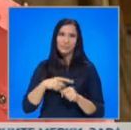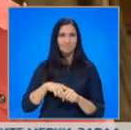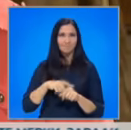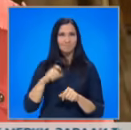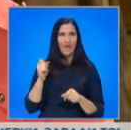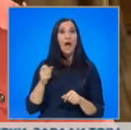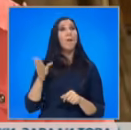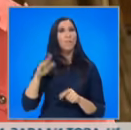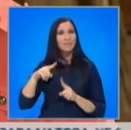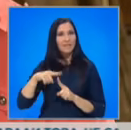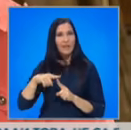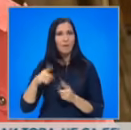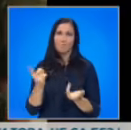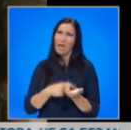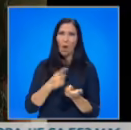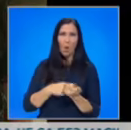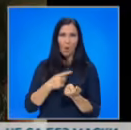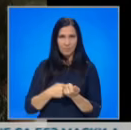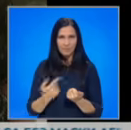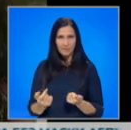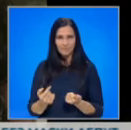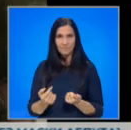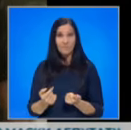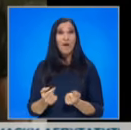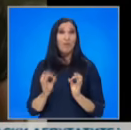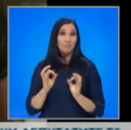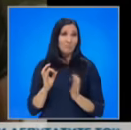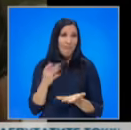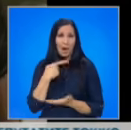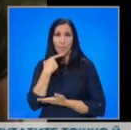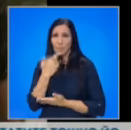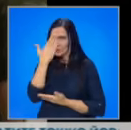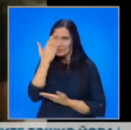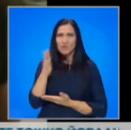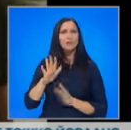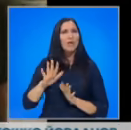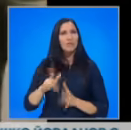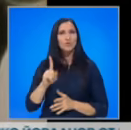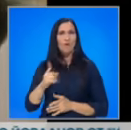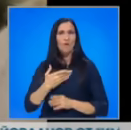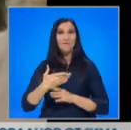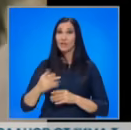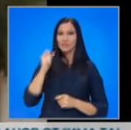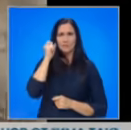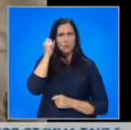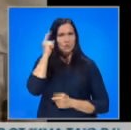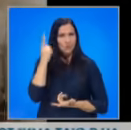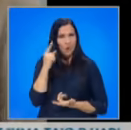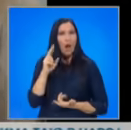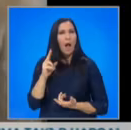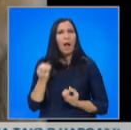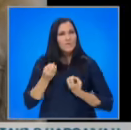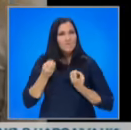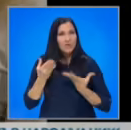И после Тейлър. Няколко пъти. Еми, нека ви попитам честно за нещо, което винаги съм се чудила. Как